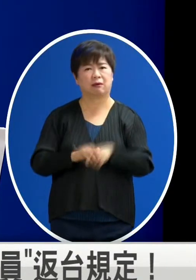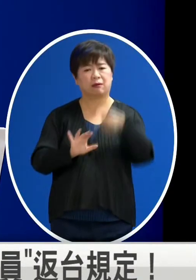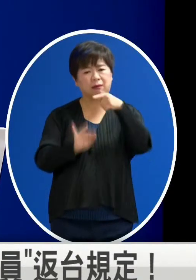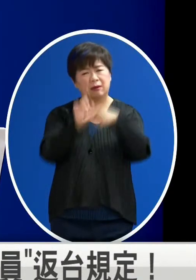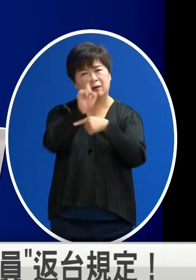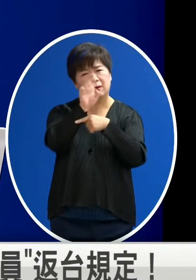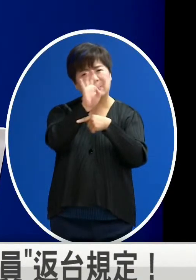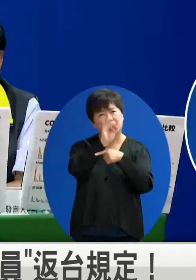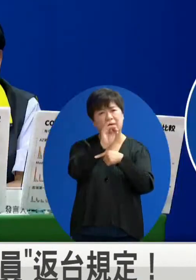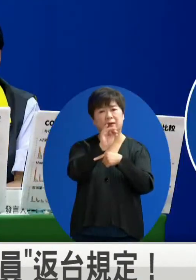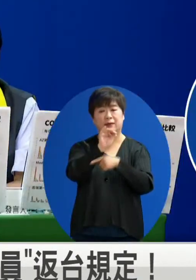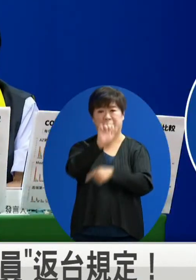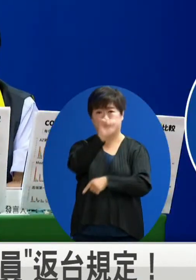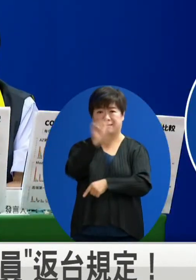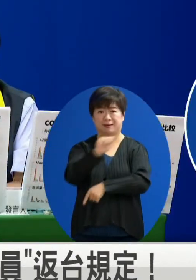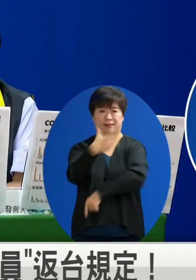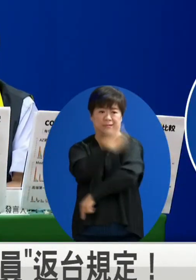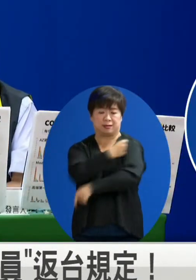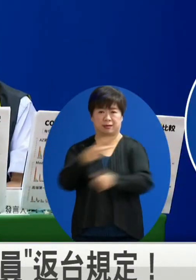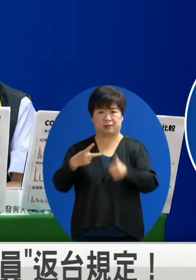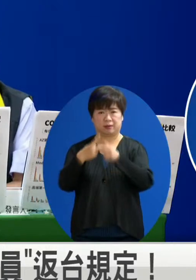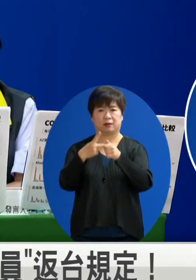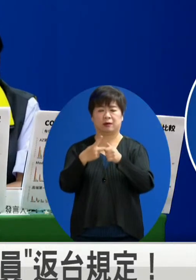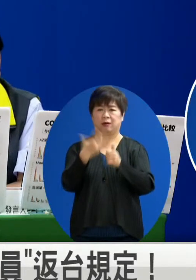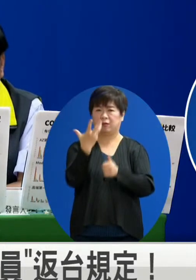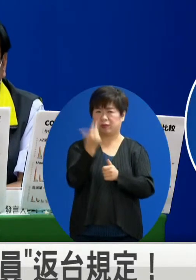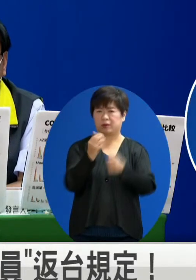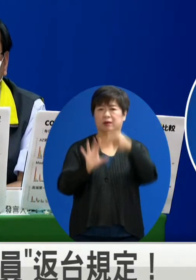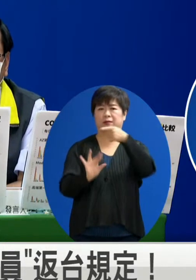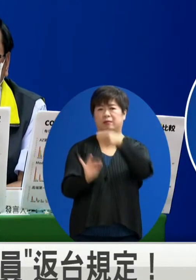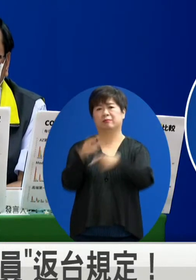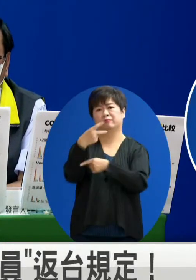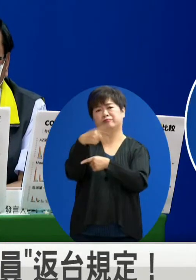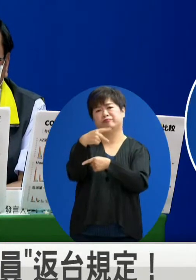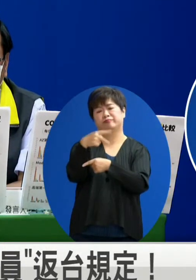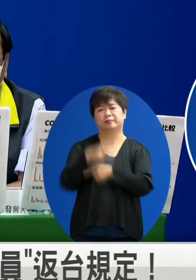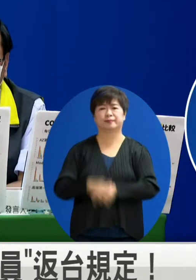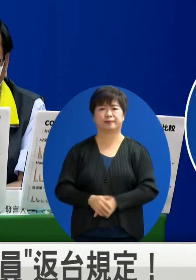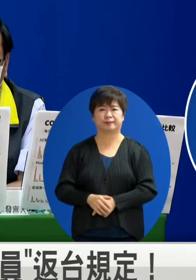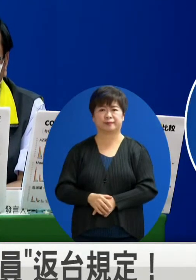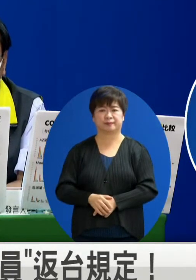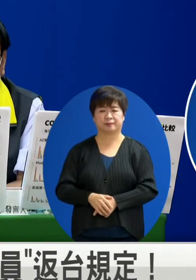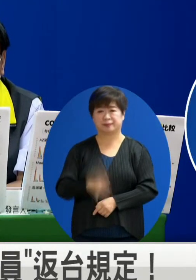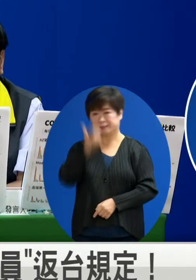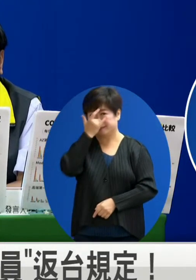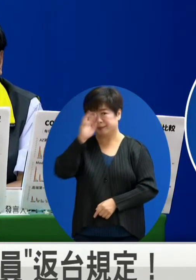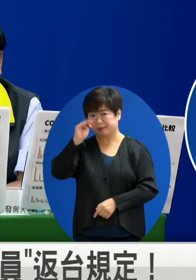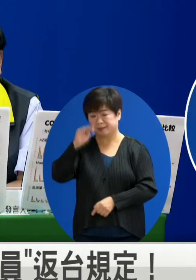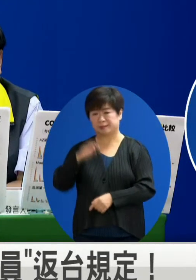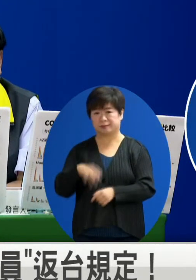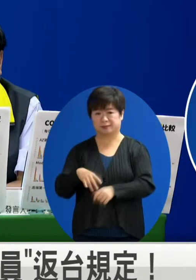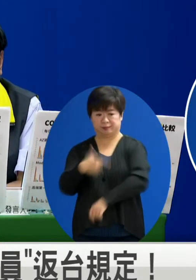是10%哈，那 A 粒的第二剂就降低了，变成2%哈。那 Moderna 第一